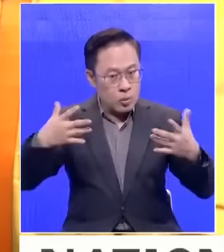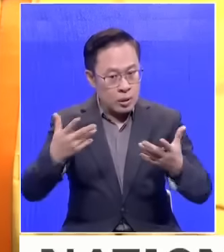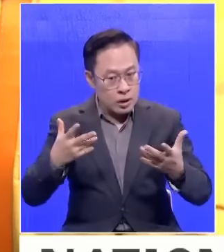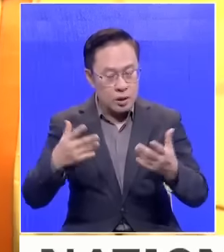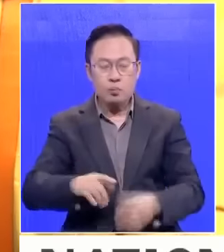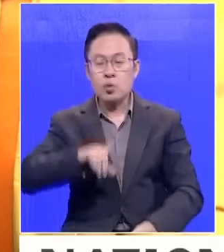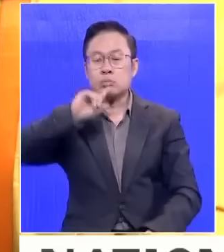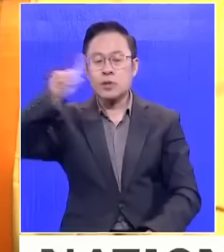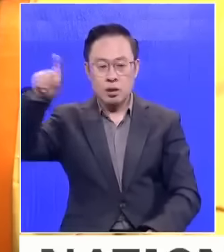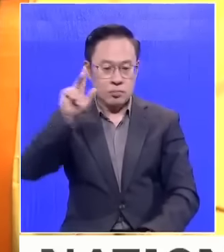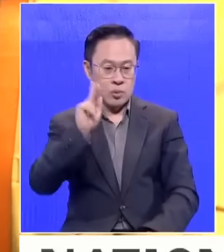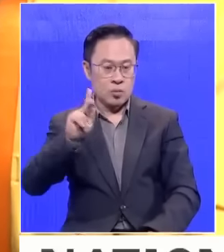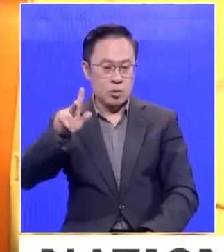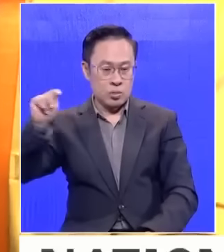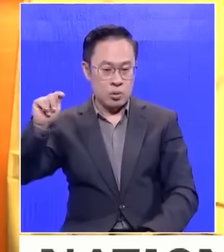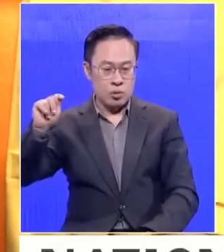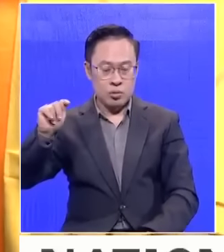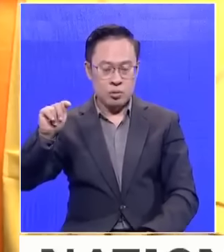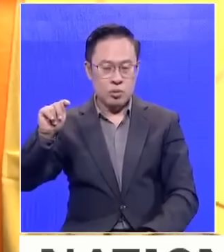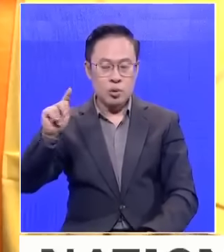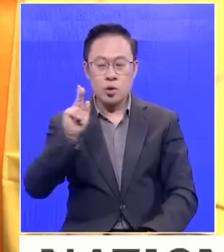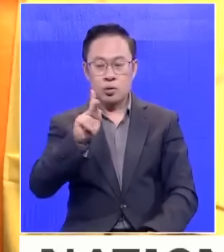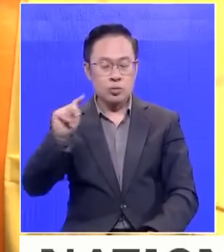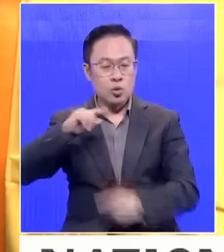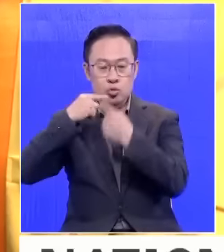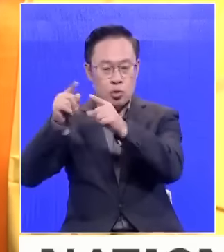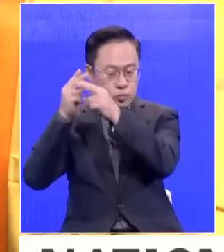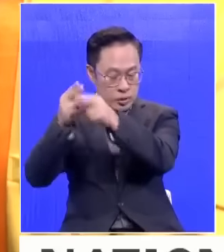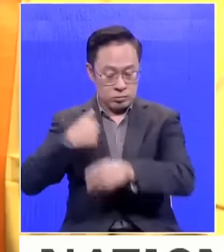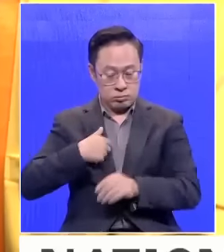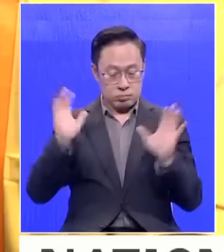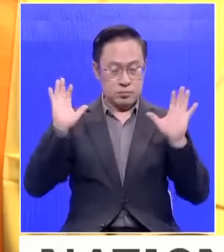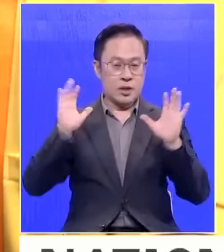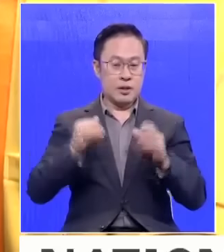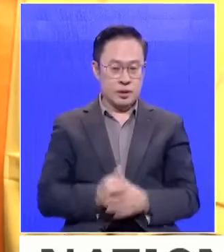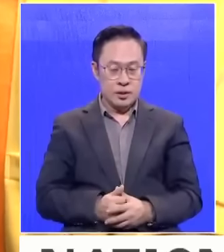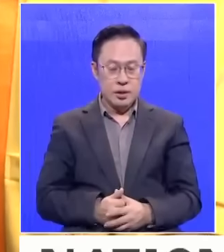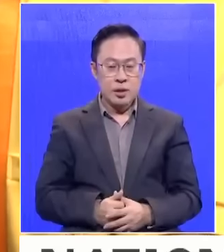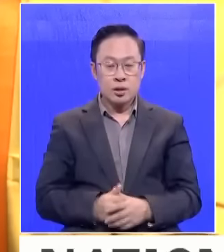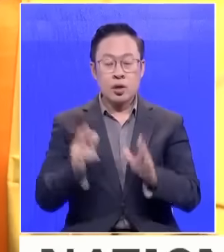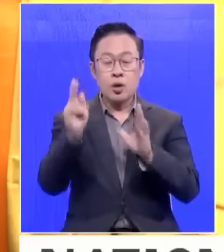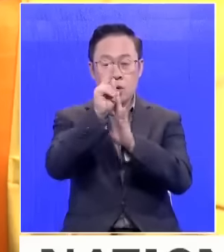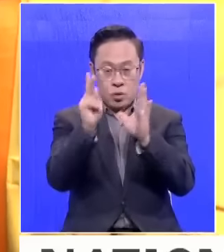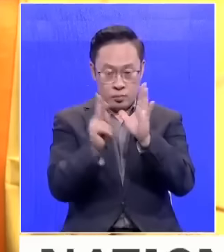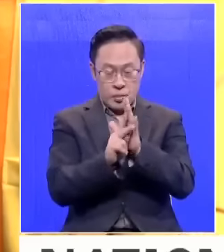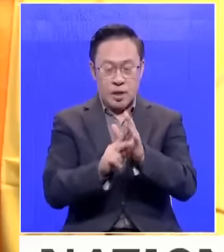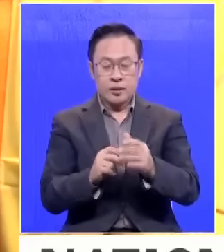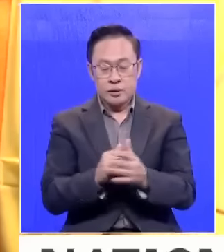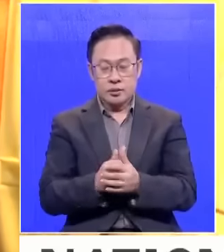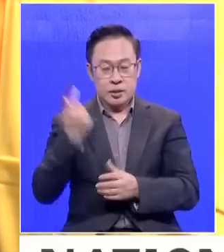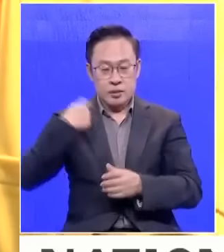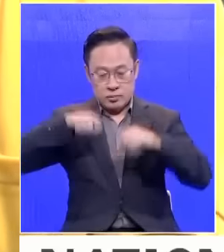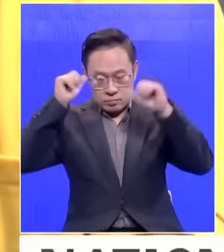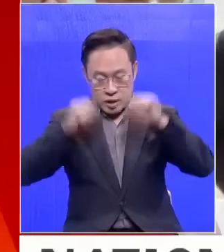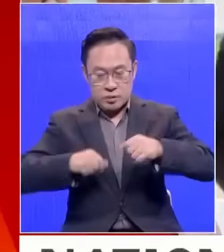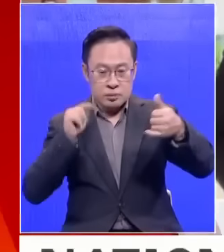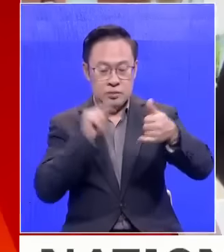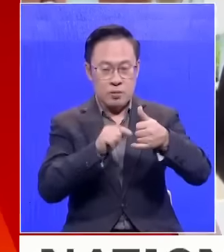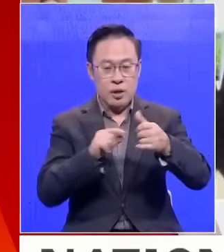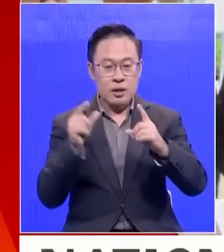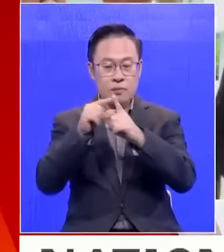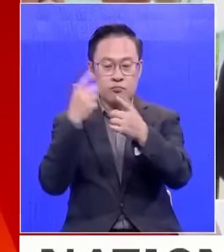ต.ก็ไม่ได้ตอบนะทีนี้ถามอีกเอ้าในทางกฎหมายถ้ารอลงอาญาเป็นสว.ได้ใช่ไหมอาจารย์วิษณุบอกว่าอันนี้จำ